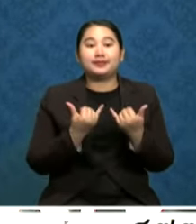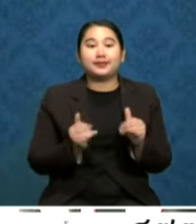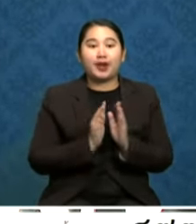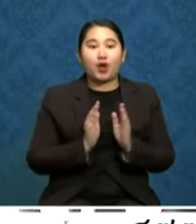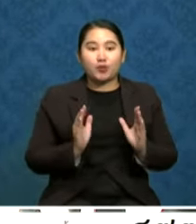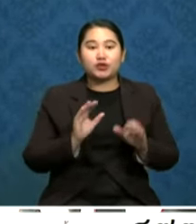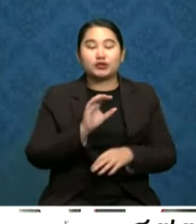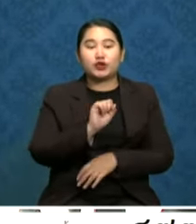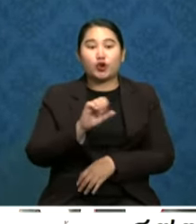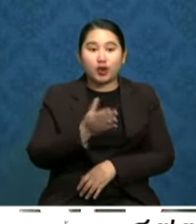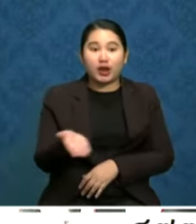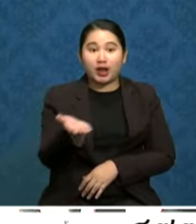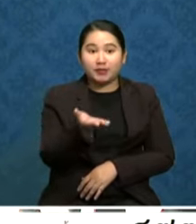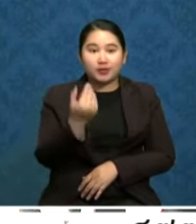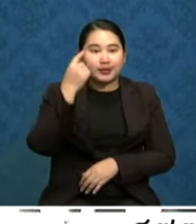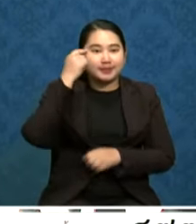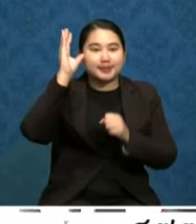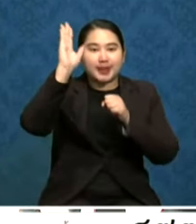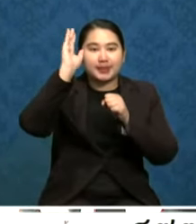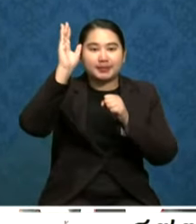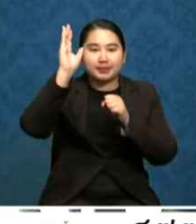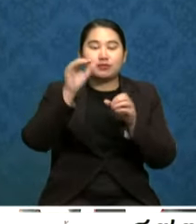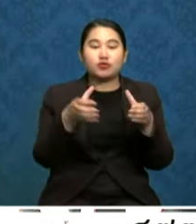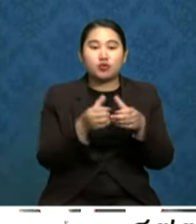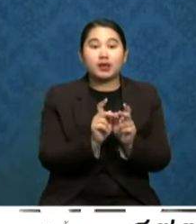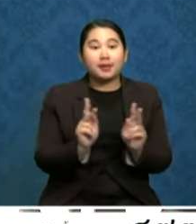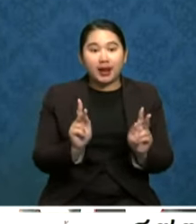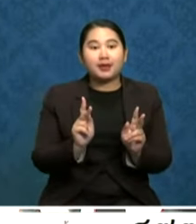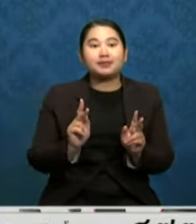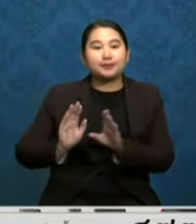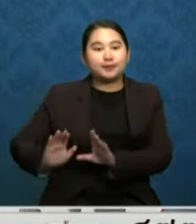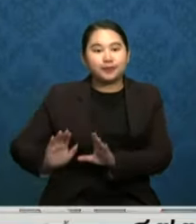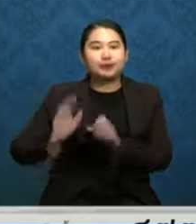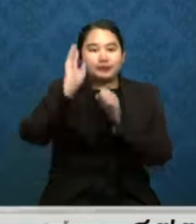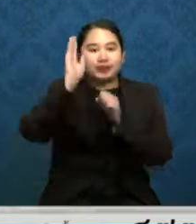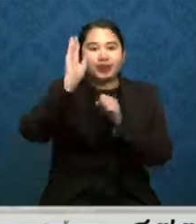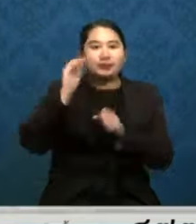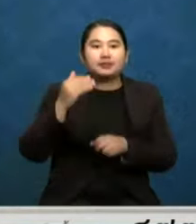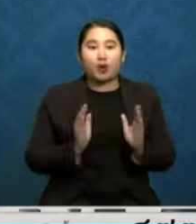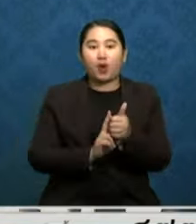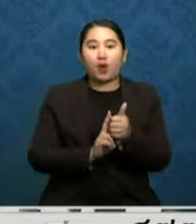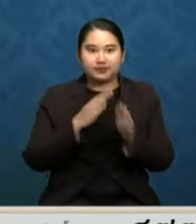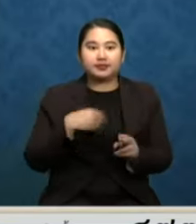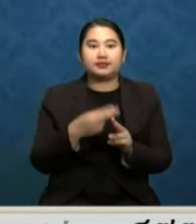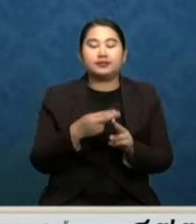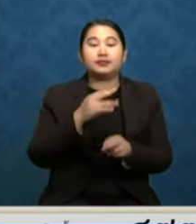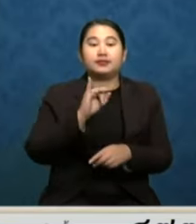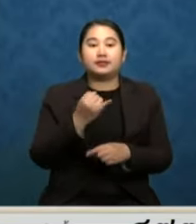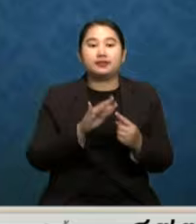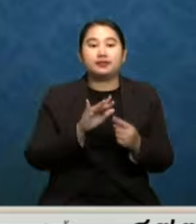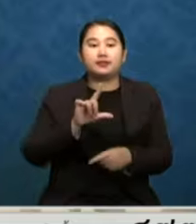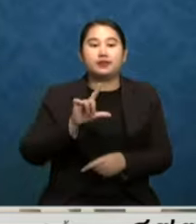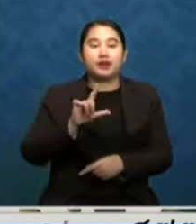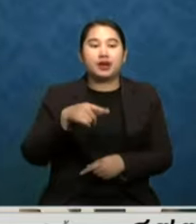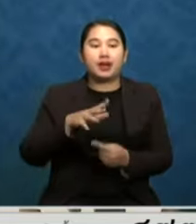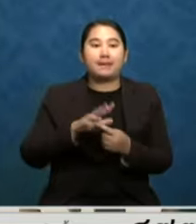คุณท่านสมาชิกที่ได้สงวนความเห็นและท่านกรรมาธิการผู้ได้สงวนคำแปรอติไว้นะครับซึ่งนิวัฒน์รัฐมนตรี